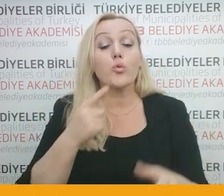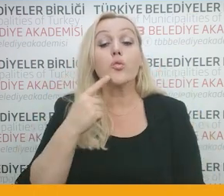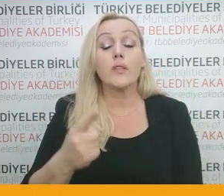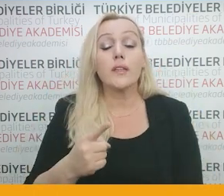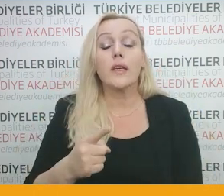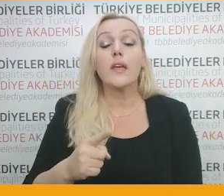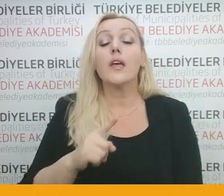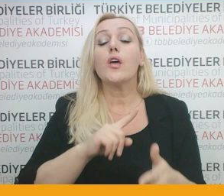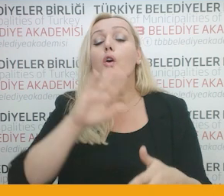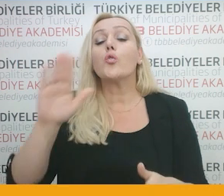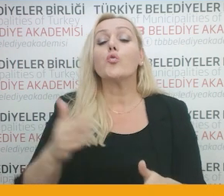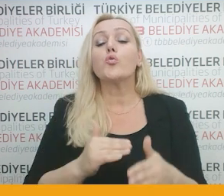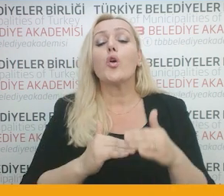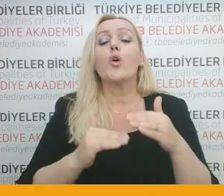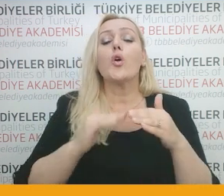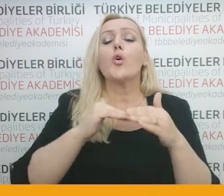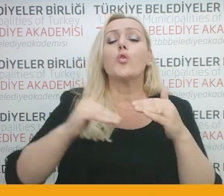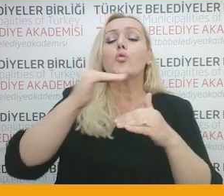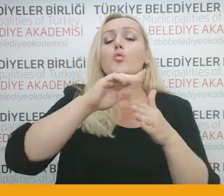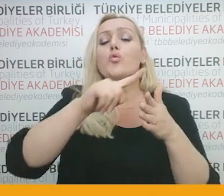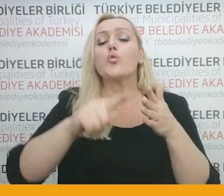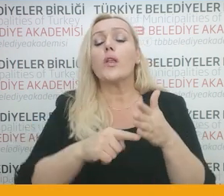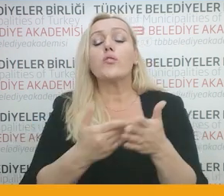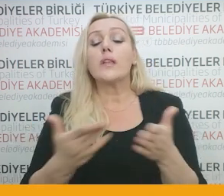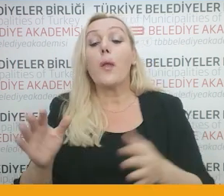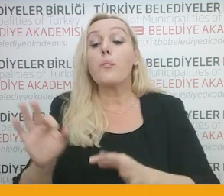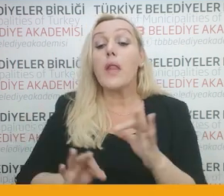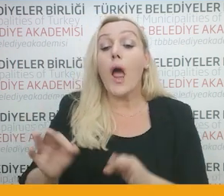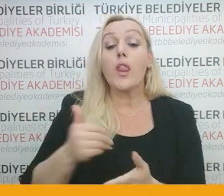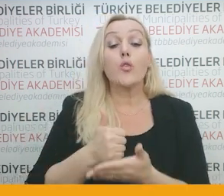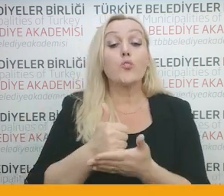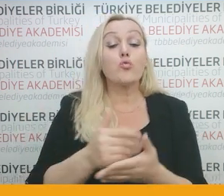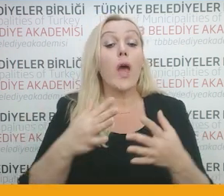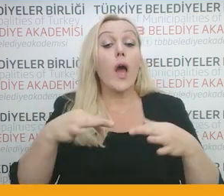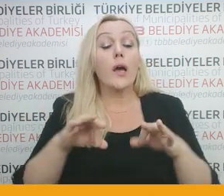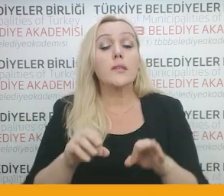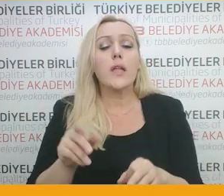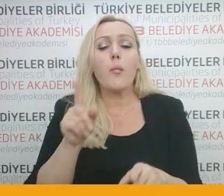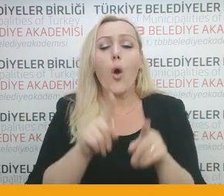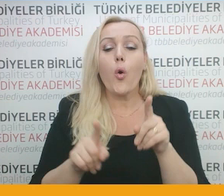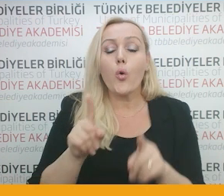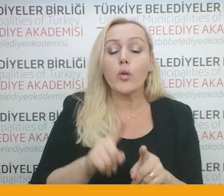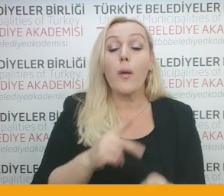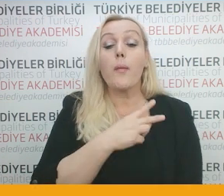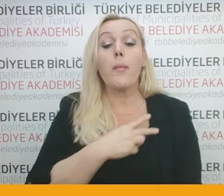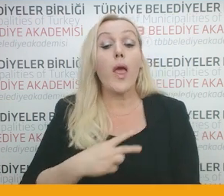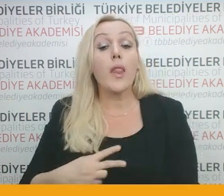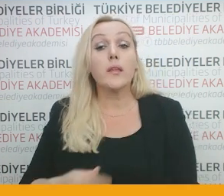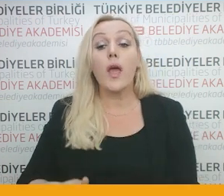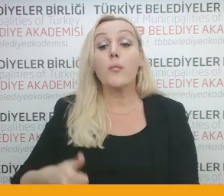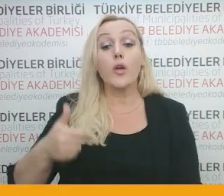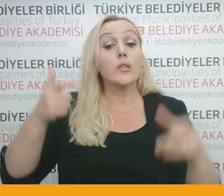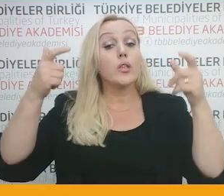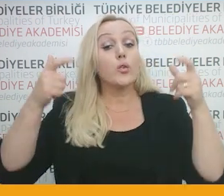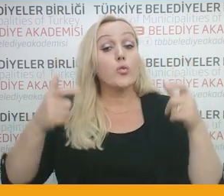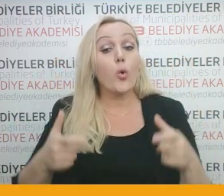Üst yöneticinin sorumluluğu nedir arkadaşlar? Öncelikle stratejik plan ve bütçelerin hazırlanması ve uygulamasından üst yönetici yani belediye başkanı sorumludur.